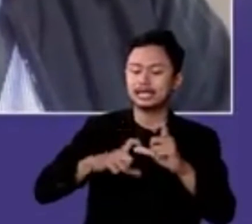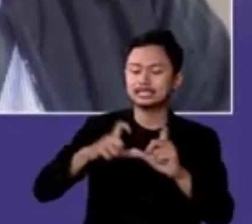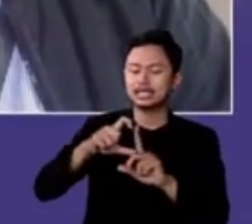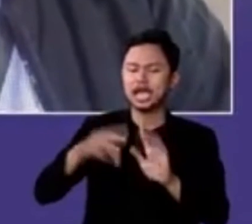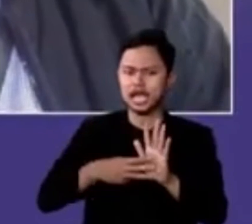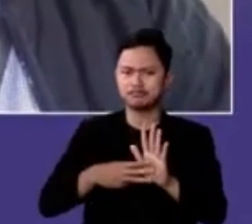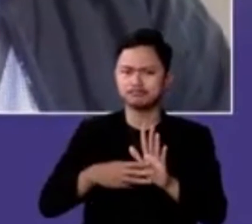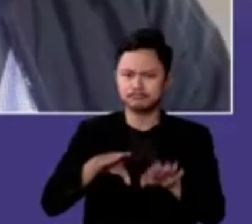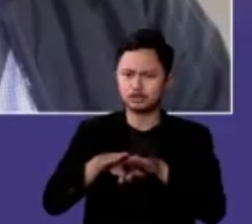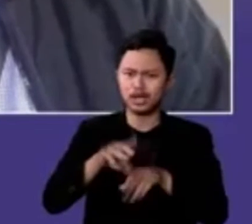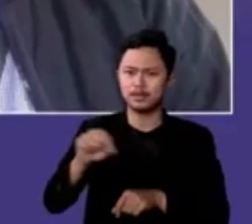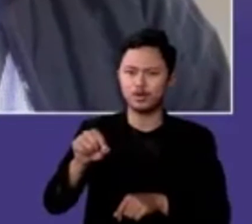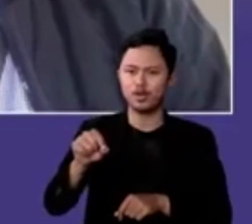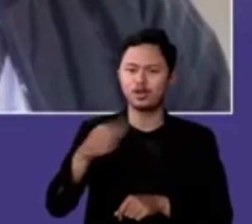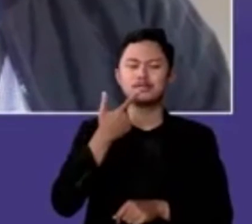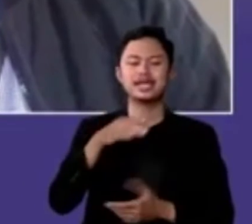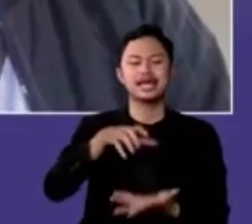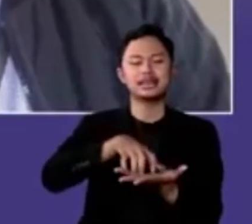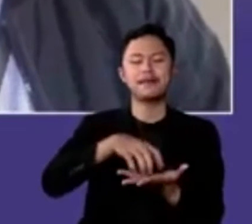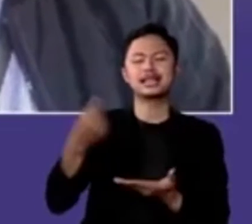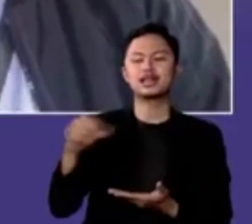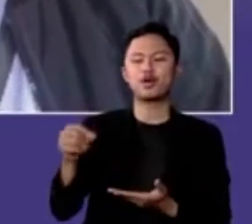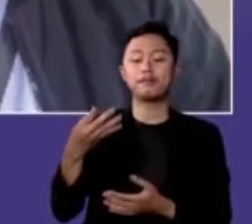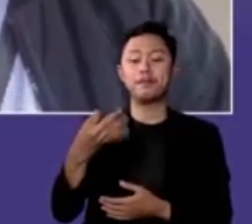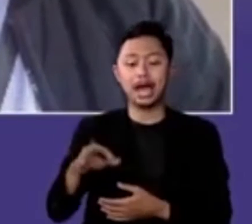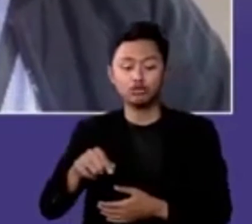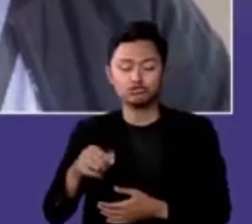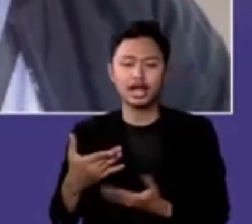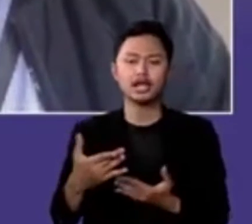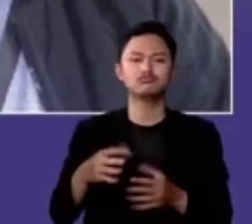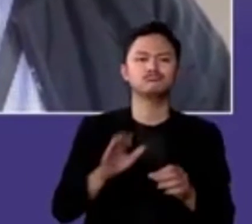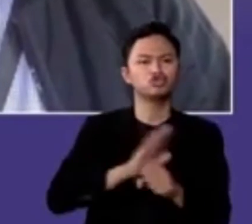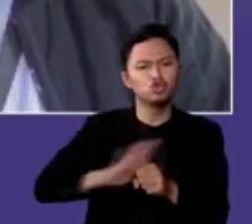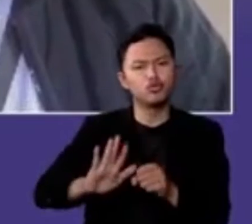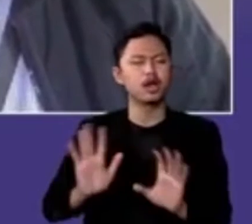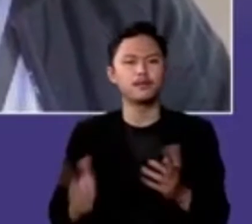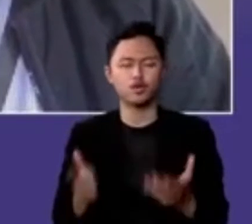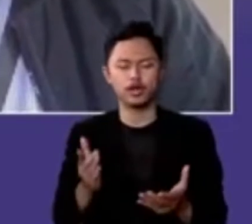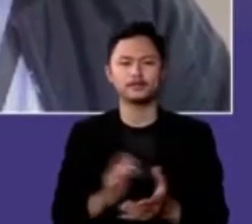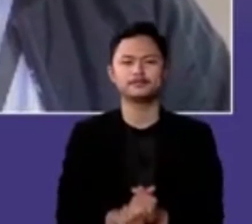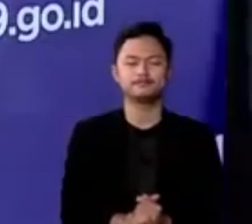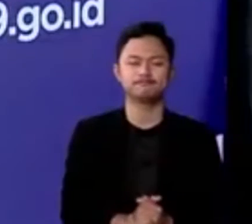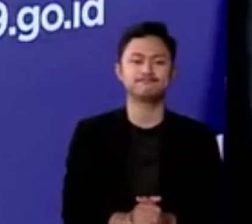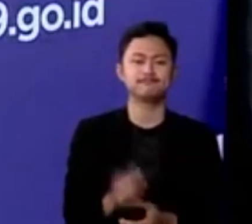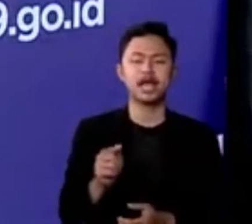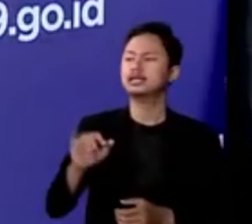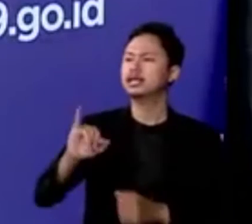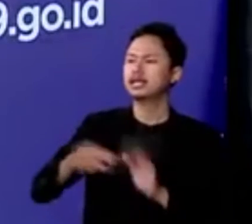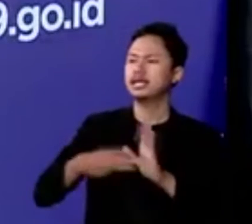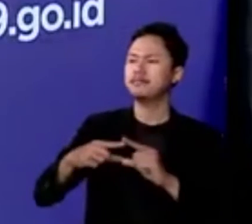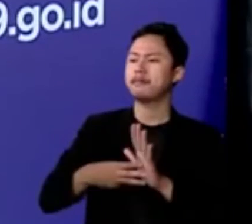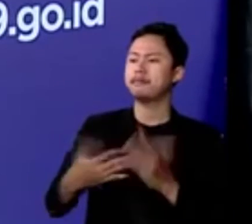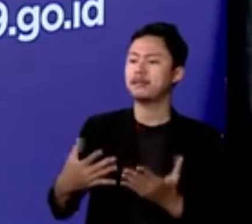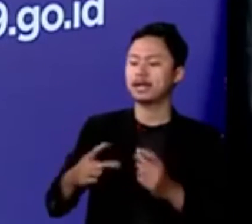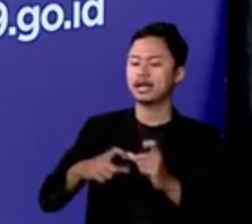nya ya Mas Alen yake Apakah ini akan mencukupi atau tidak ada prospek kedepannya gimana saat pandemir s8de Miko dari masih Mami dari segi